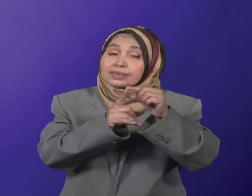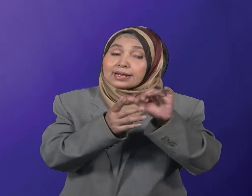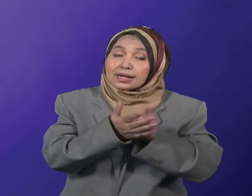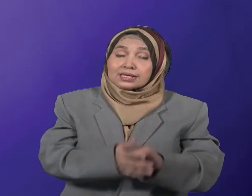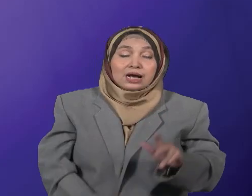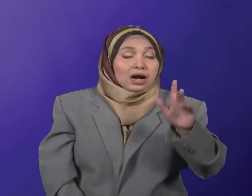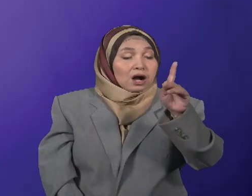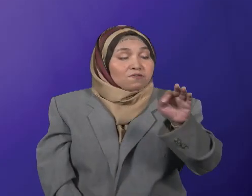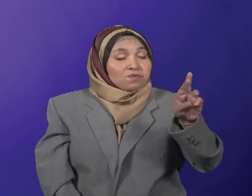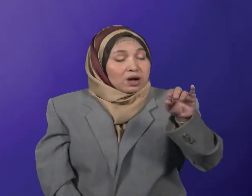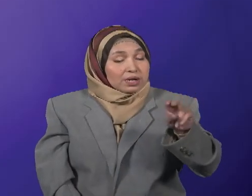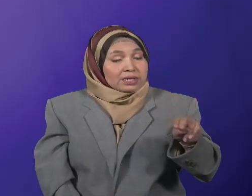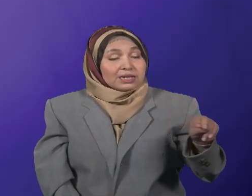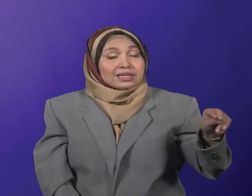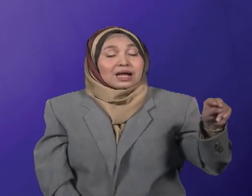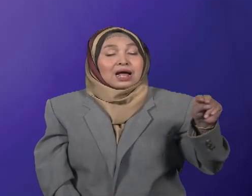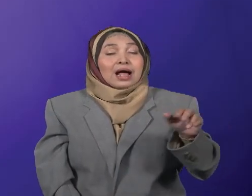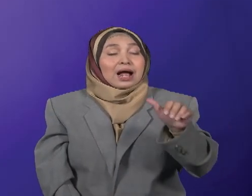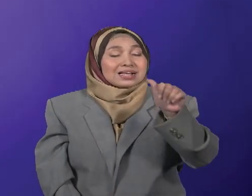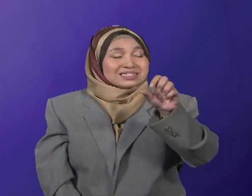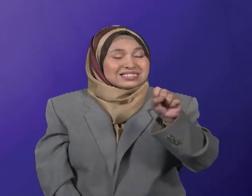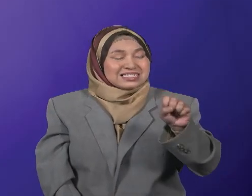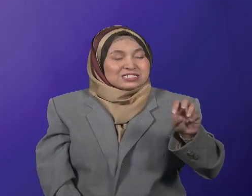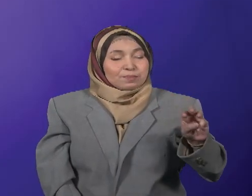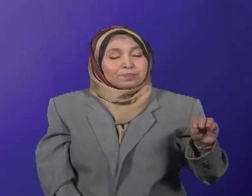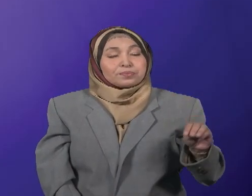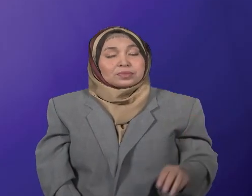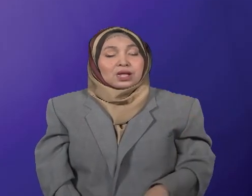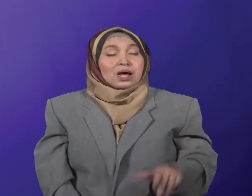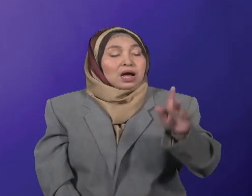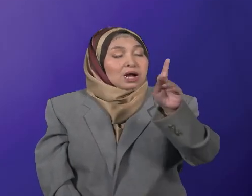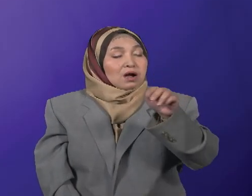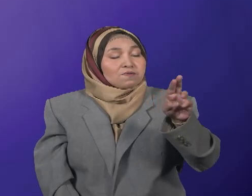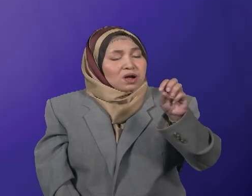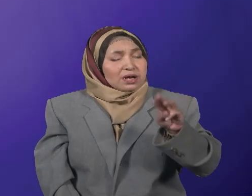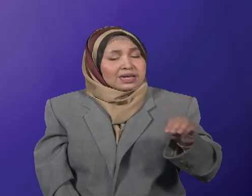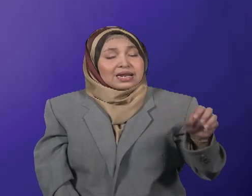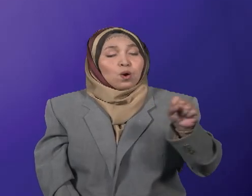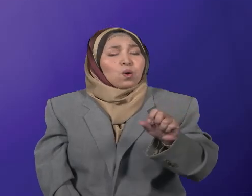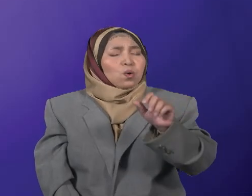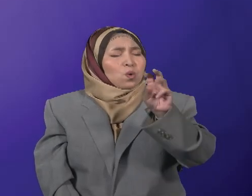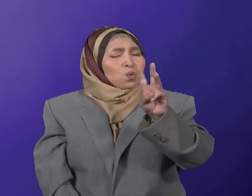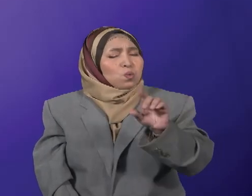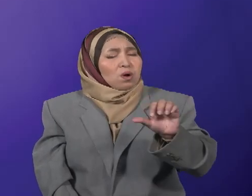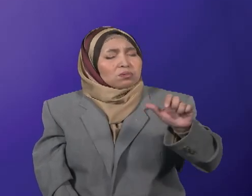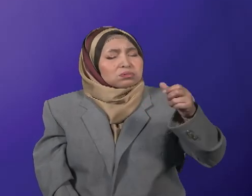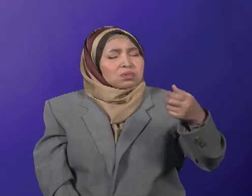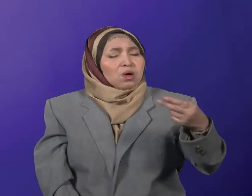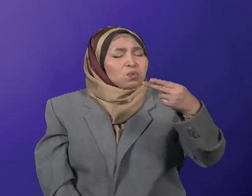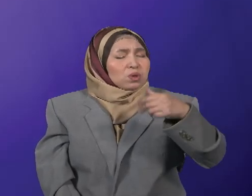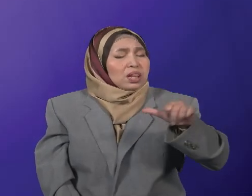كَفَّارٍ. Yang last kali kalimah apa? أثيم. كَفَّارٍ أثيم. وَاللَّهُ